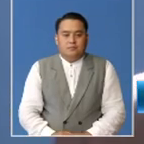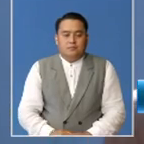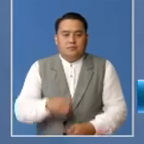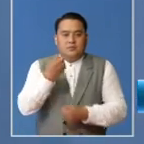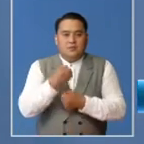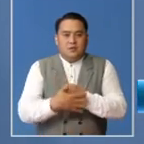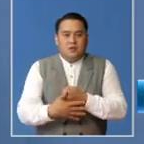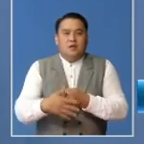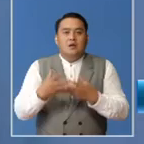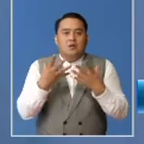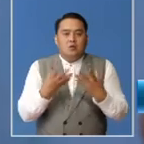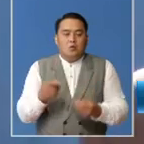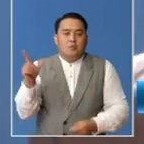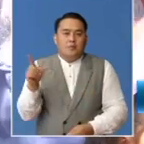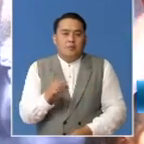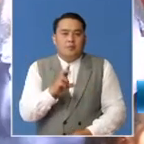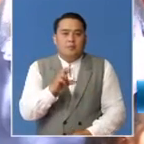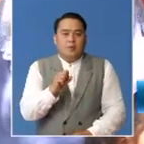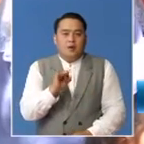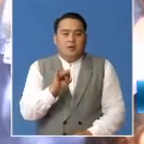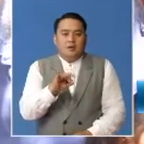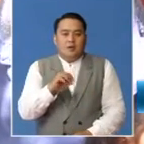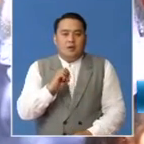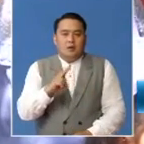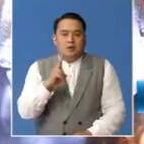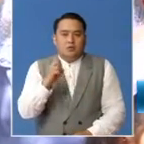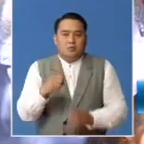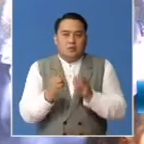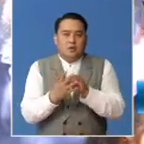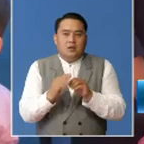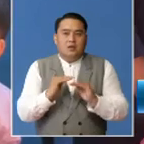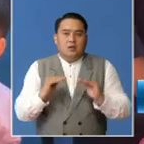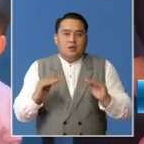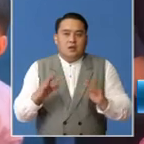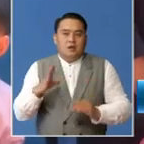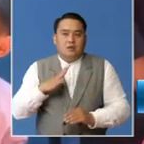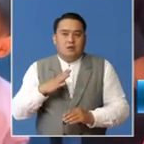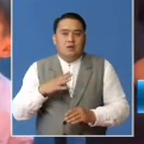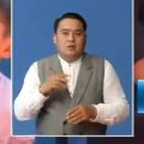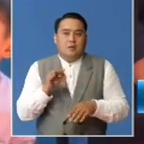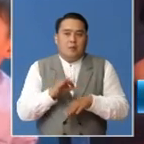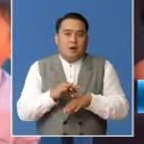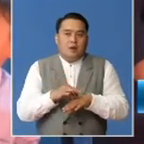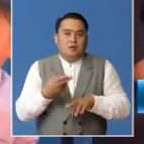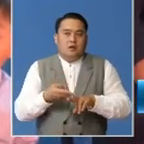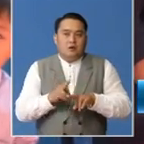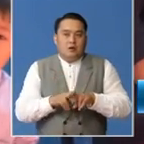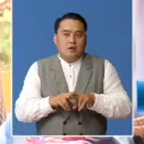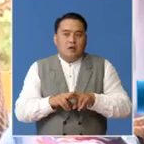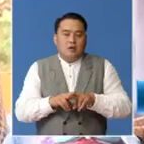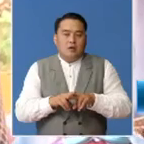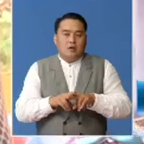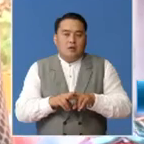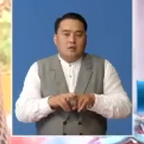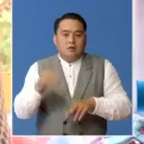Центр дневного пребывания «Байтерек» на сегодня посещают 115 ребят. Несмотря на сложные диагнозы, на празднике практически каждый из них смог